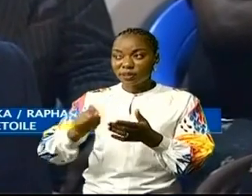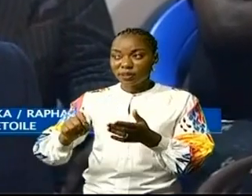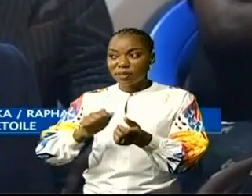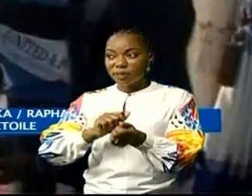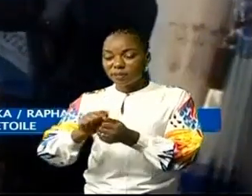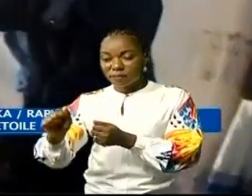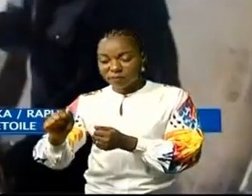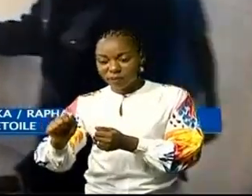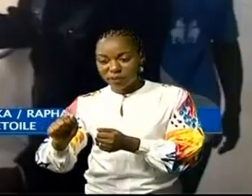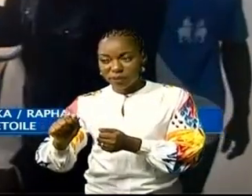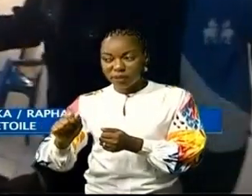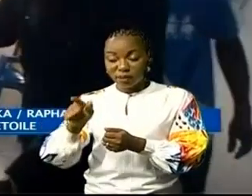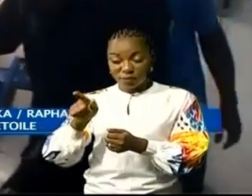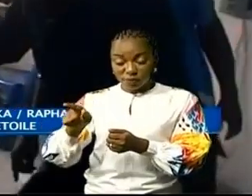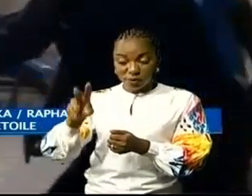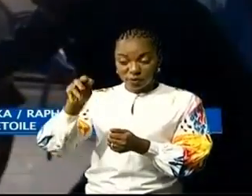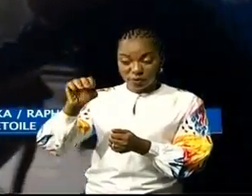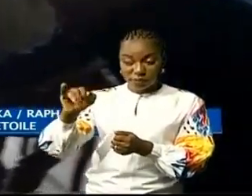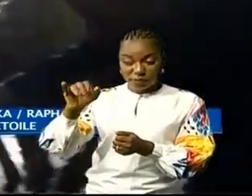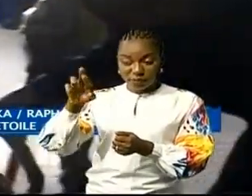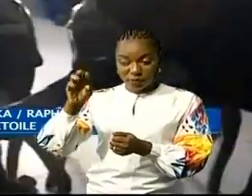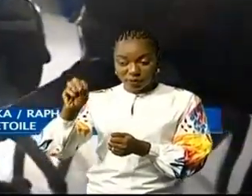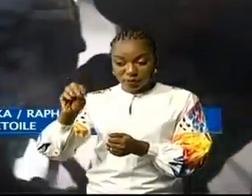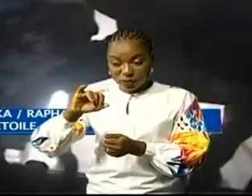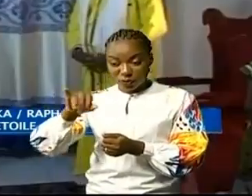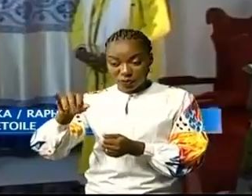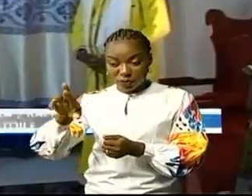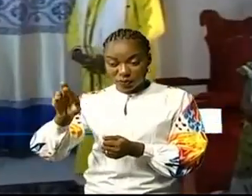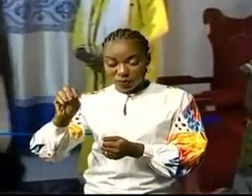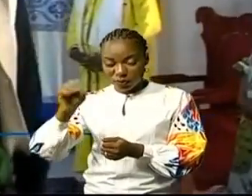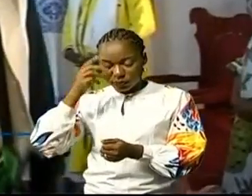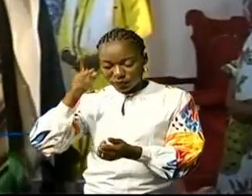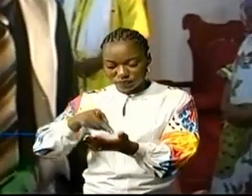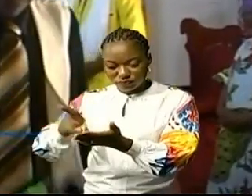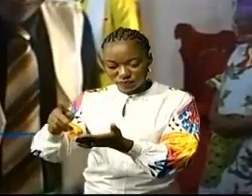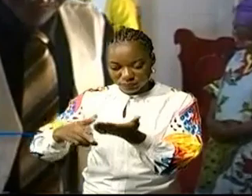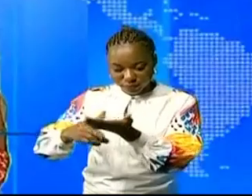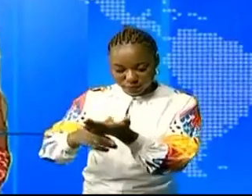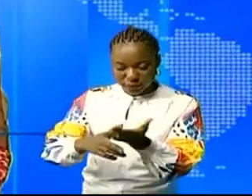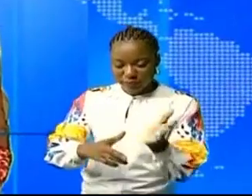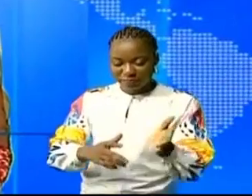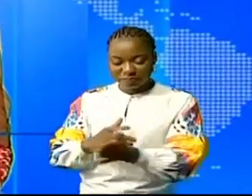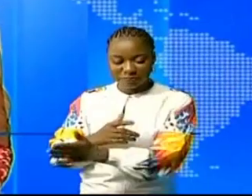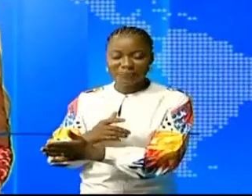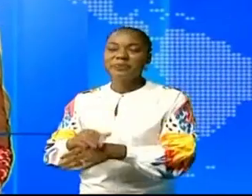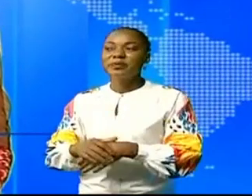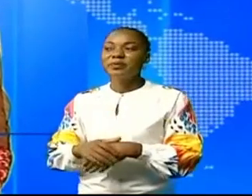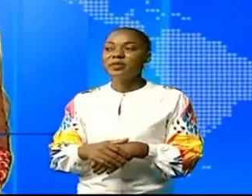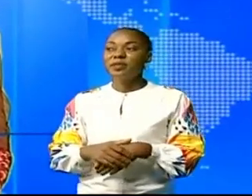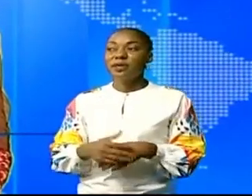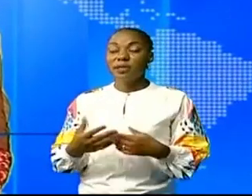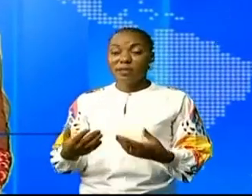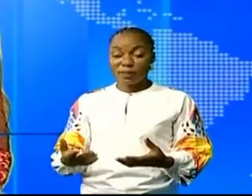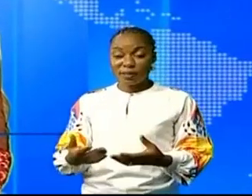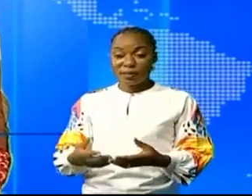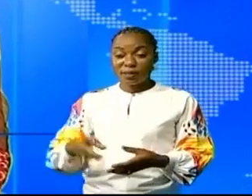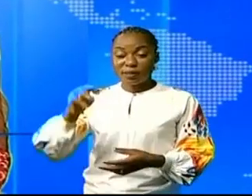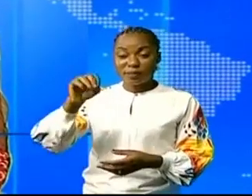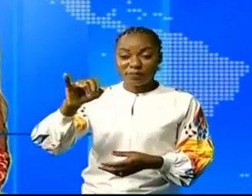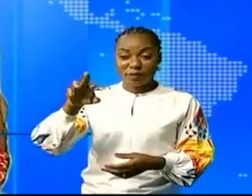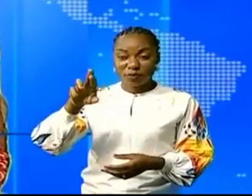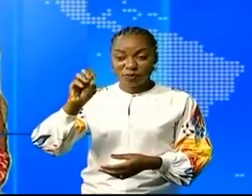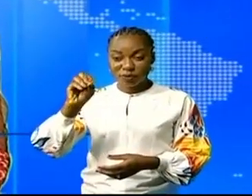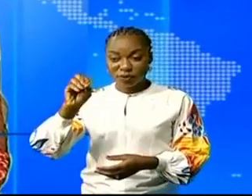passage de Miroje Nteka dans ses services de péage. Miroje Nteka, le coordinateur